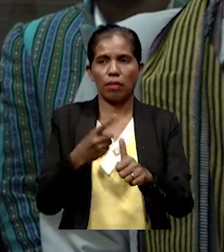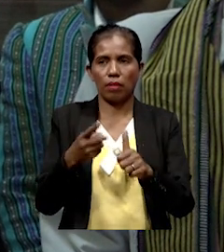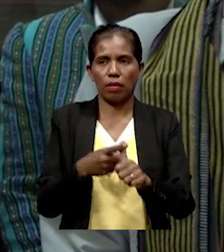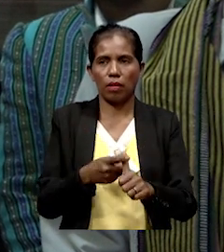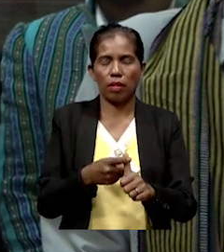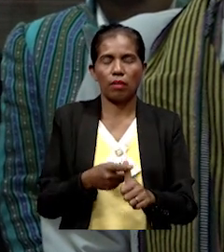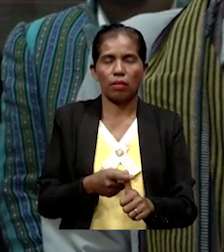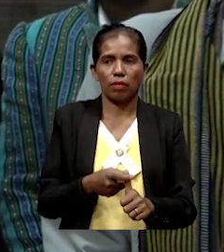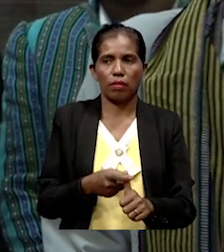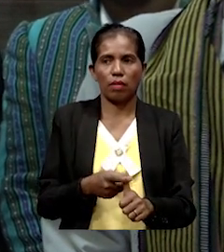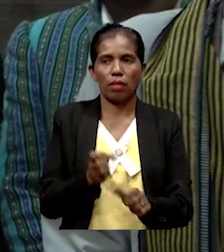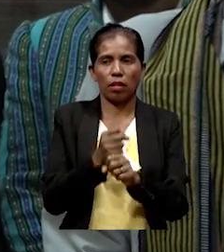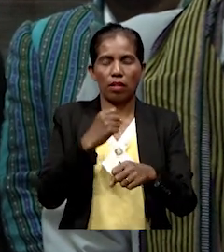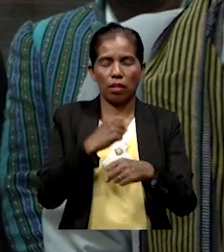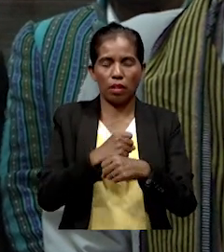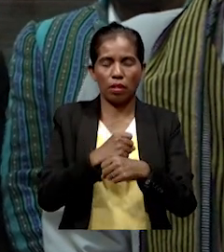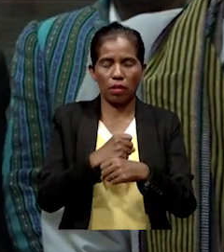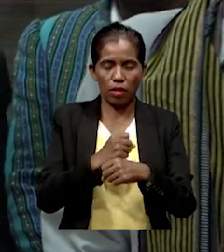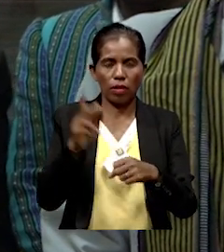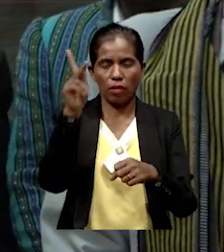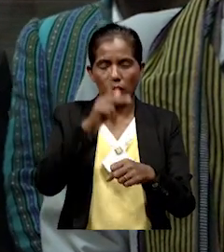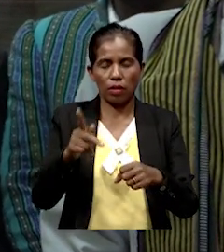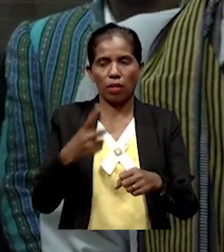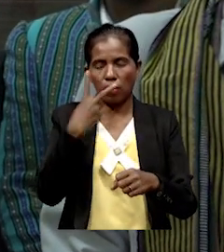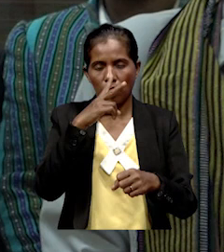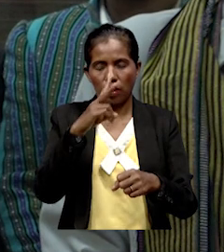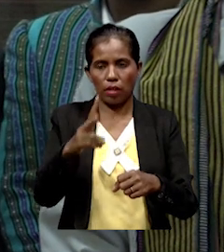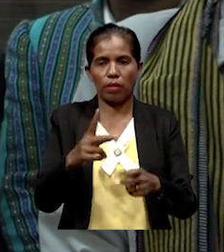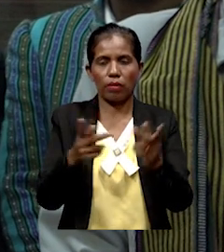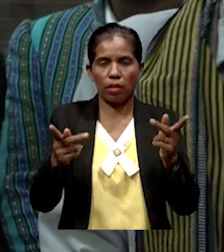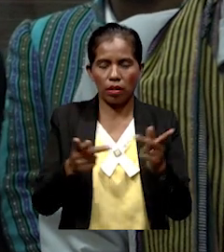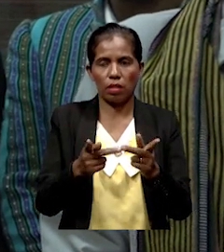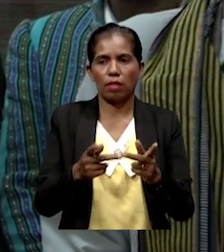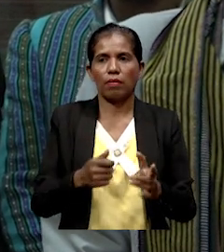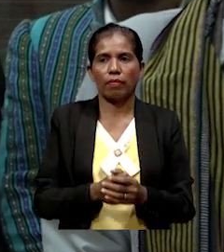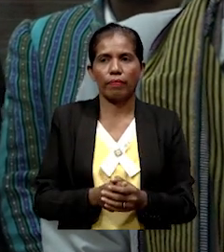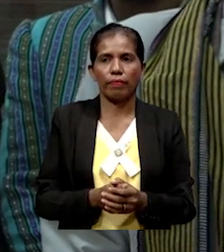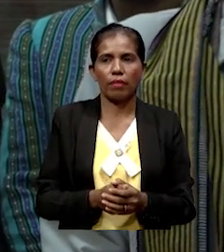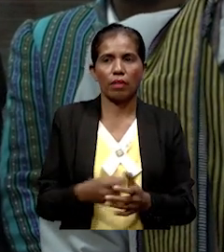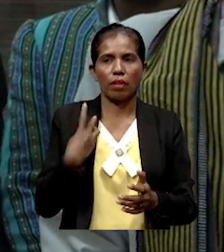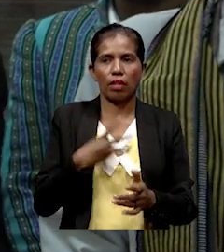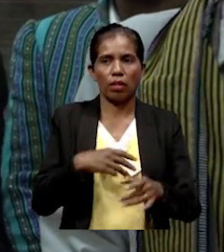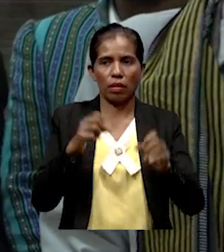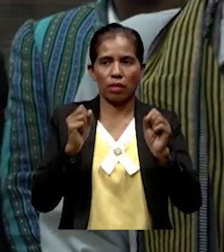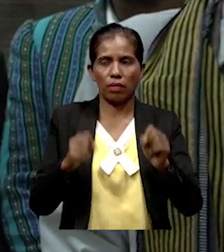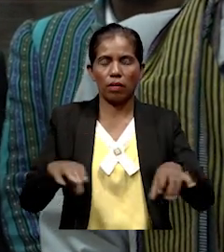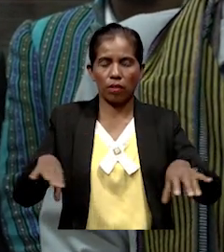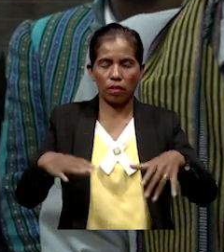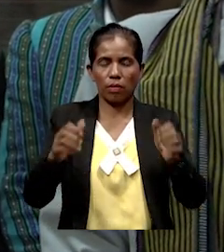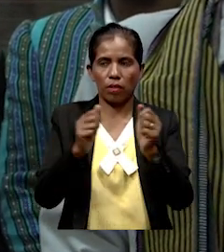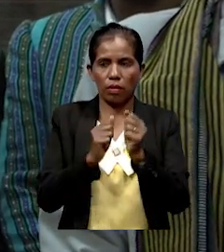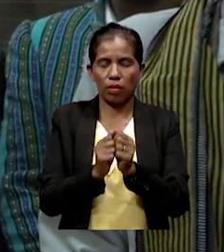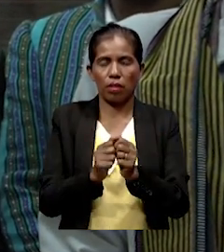melakukan kegiatan-kegiatan menjaga situs-situs tersebut Sehingga nantinya bisa kita bekerja sama untuk